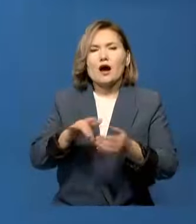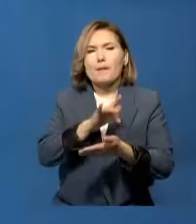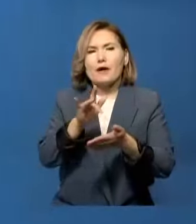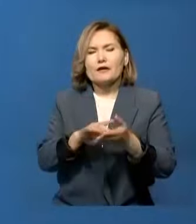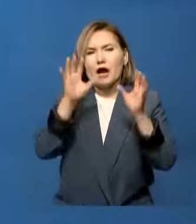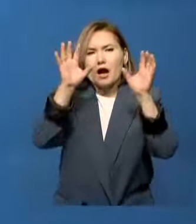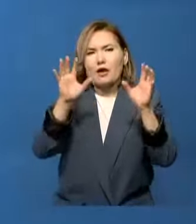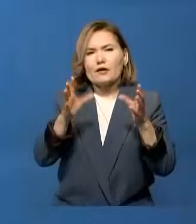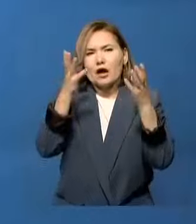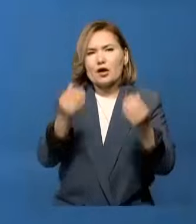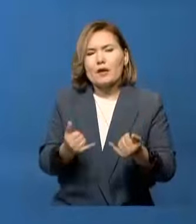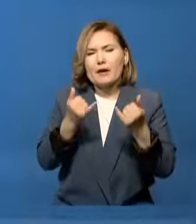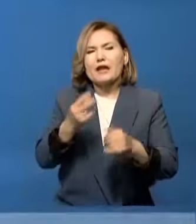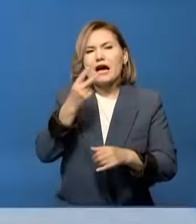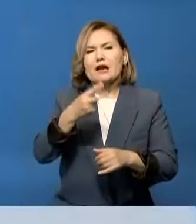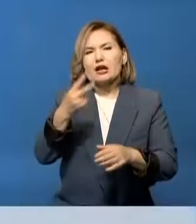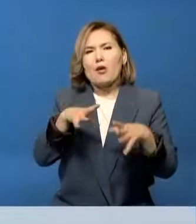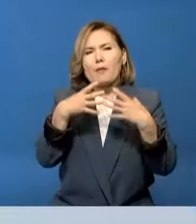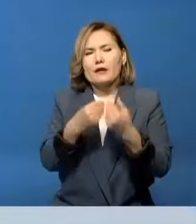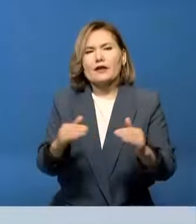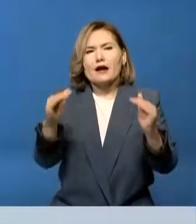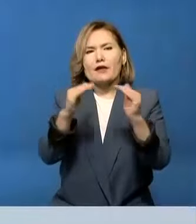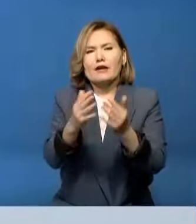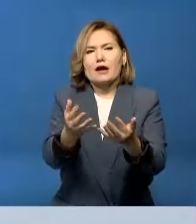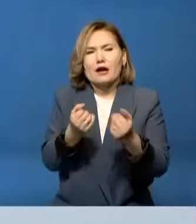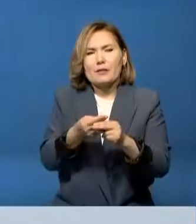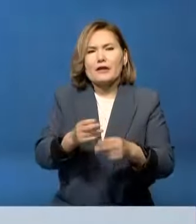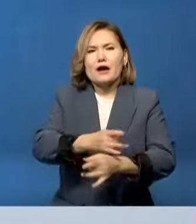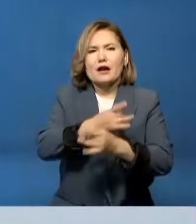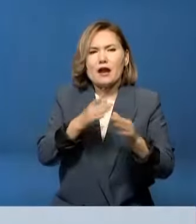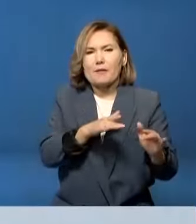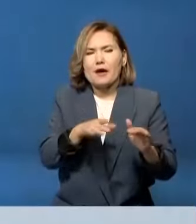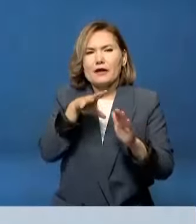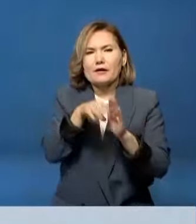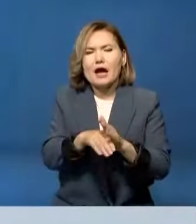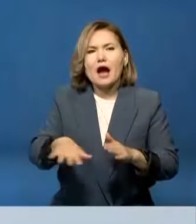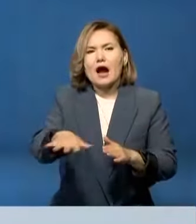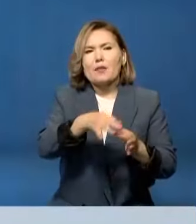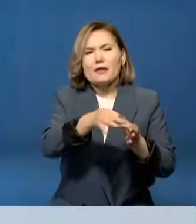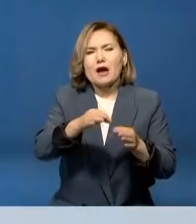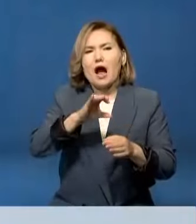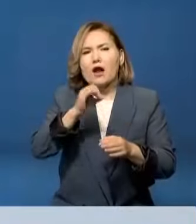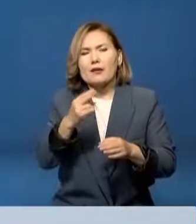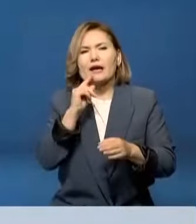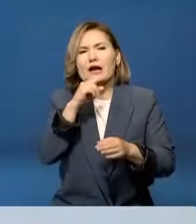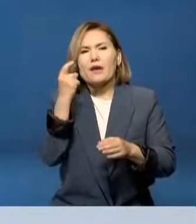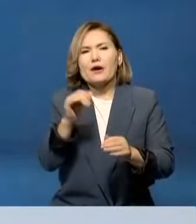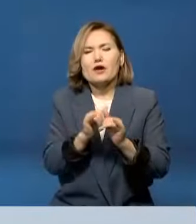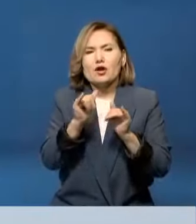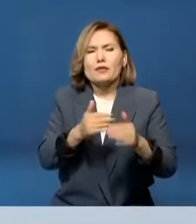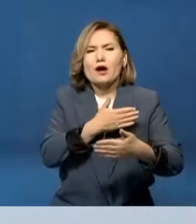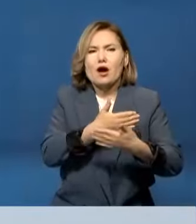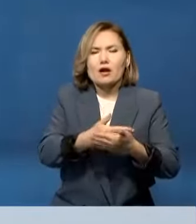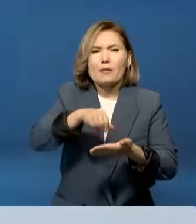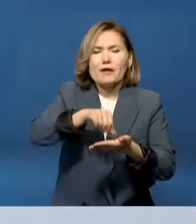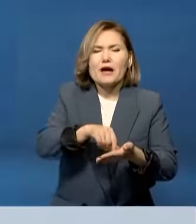Көкшетауда Конституция күніне орай 22 отбасы баспаналы болды. Салтанатты шара барысында аймақтың әлеуметтік-экономикалық дамуына